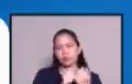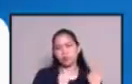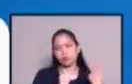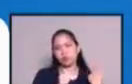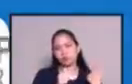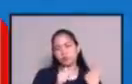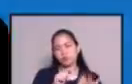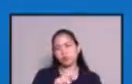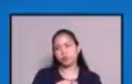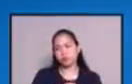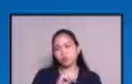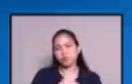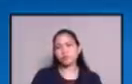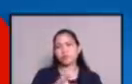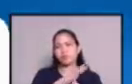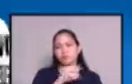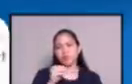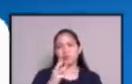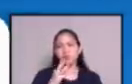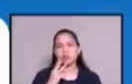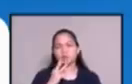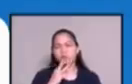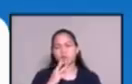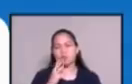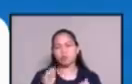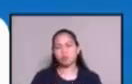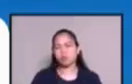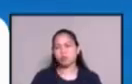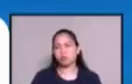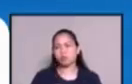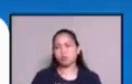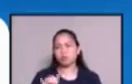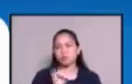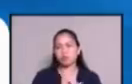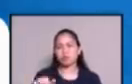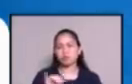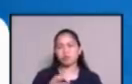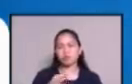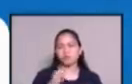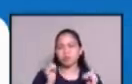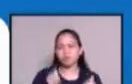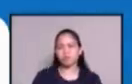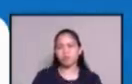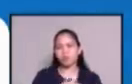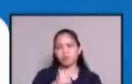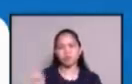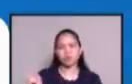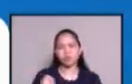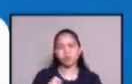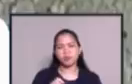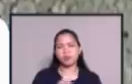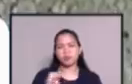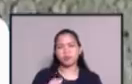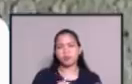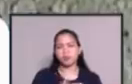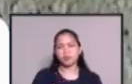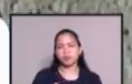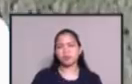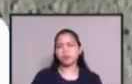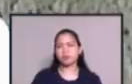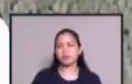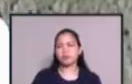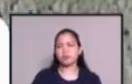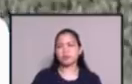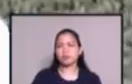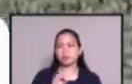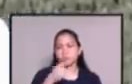eh. Nag-i-slide yung tubig sa pipe, no? Fixed din yung gradient. So, fixed yung kaya niyang dalhin.